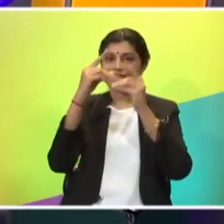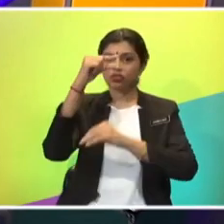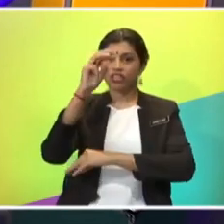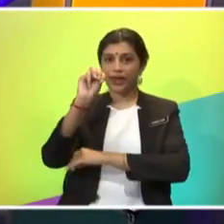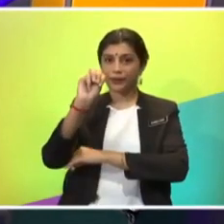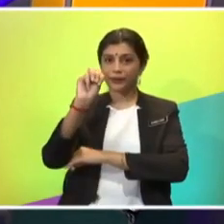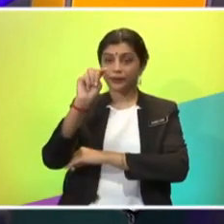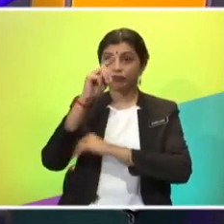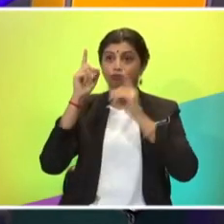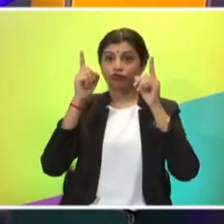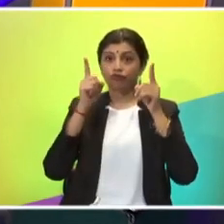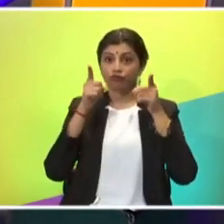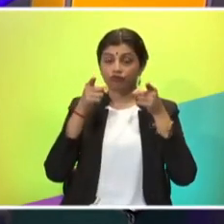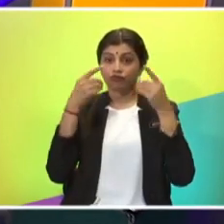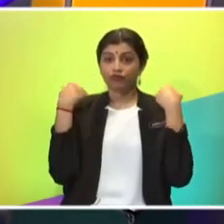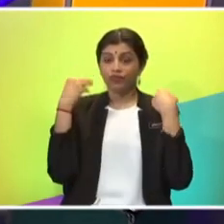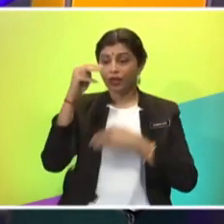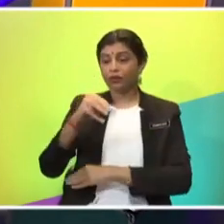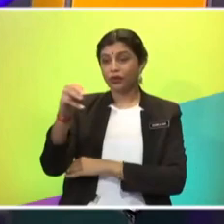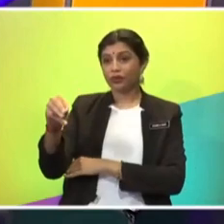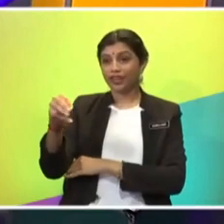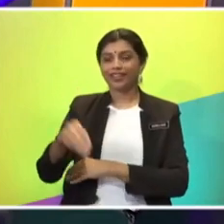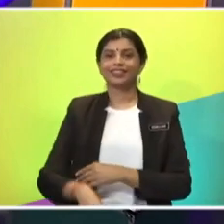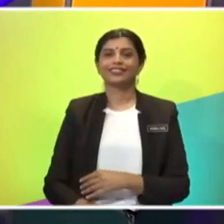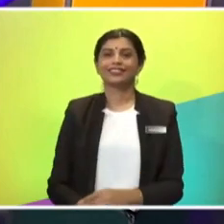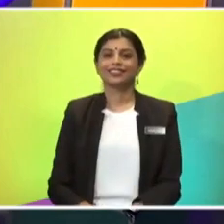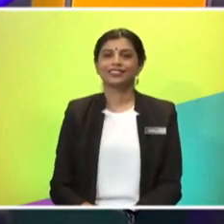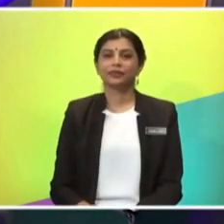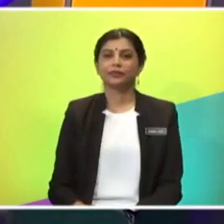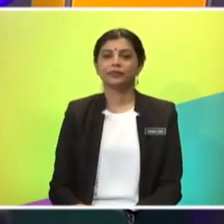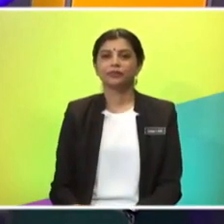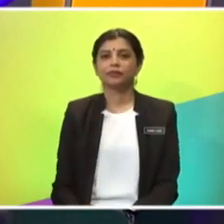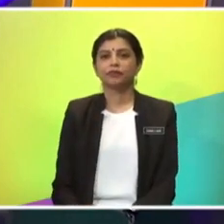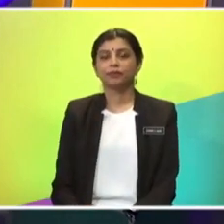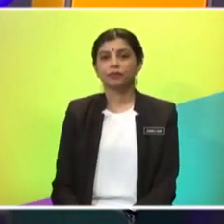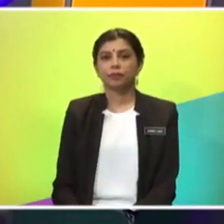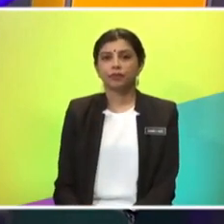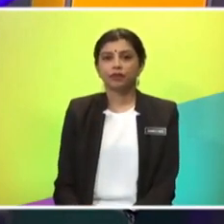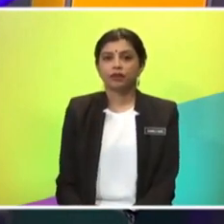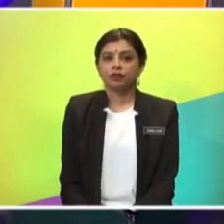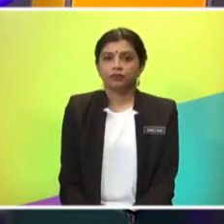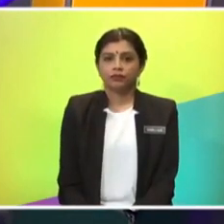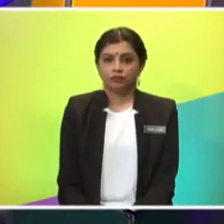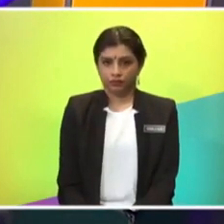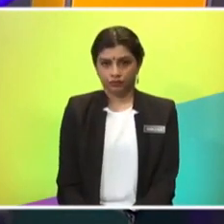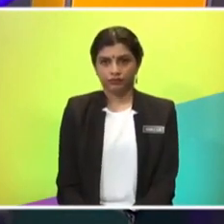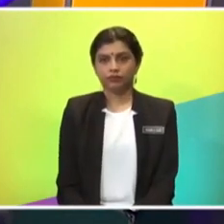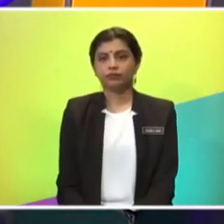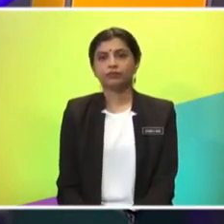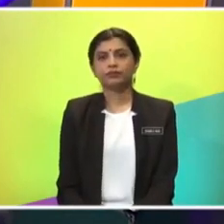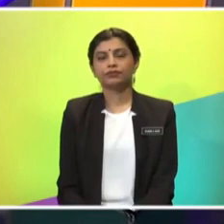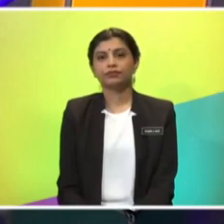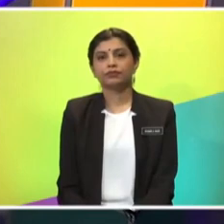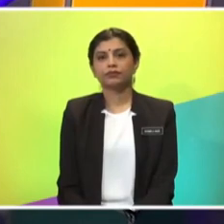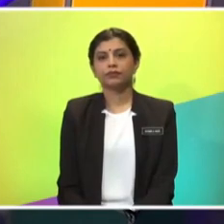Apa khabar? Baik, ini ada gabungan cikgu murid-murid kita. Kita nak berkenalan,